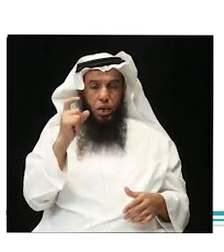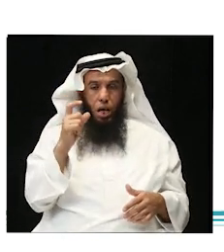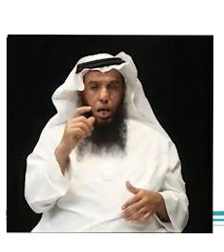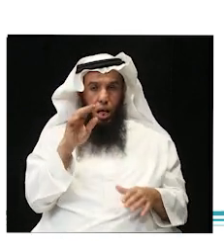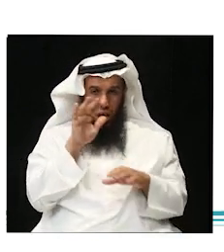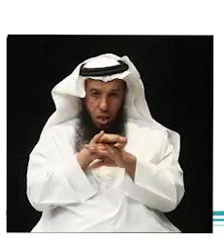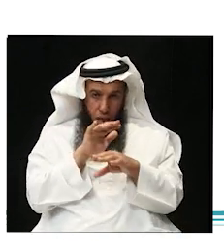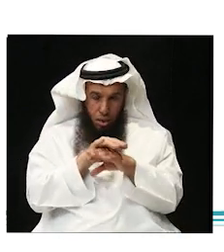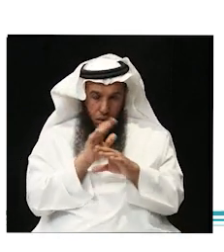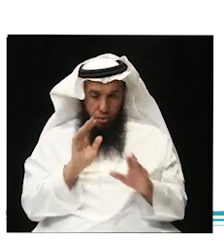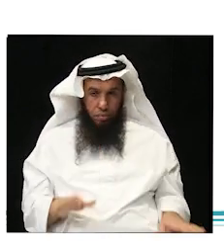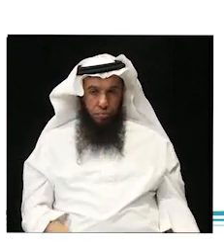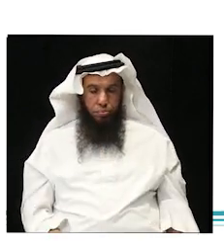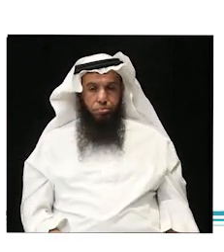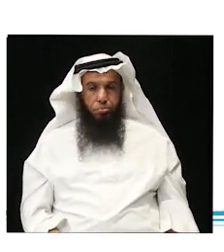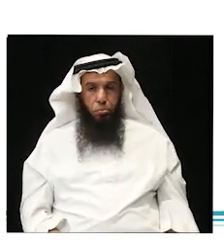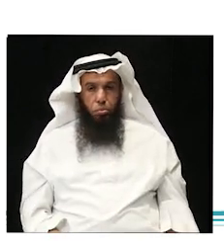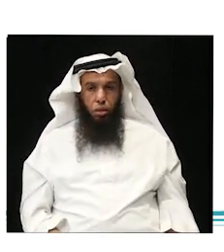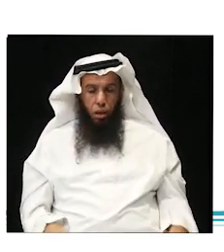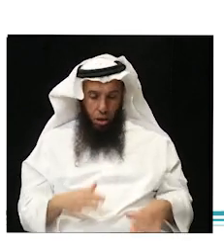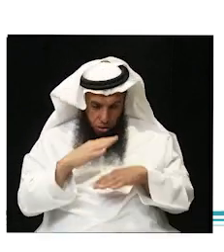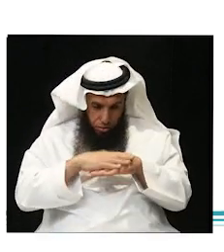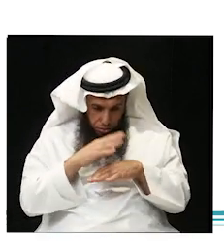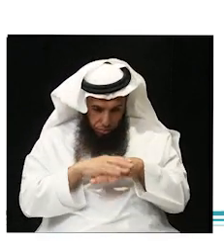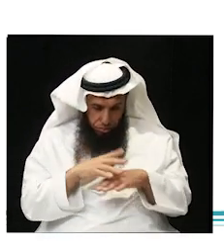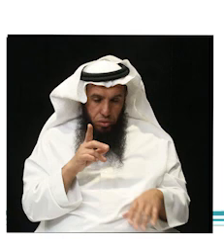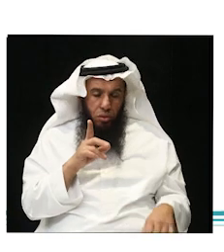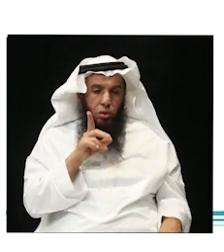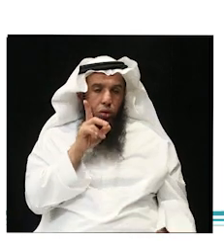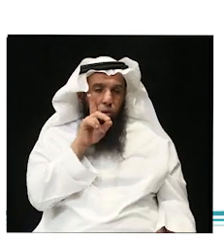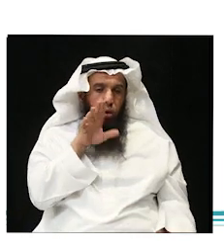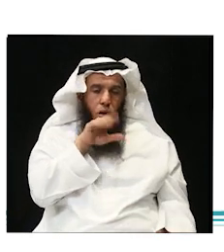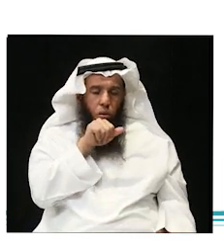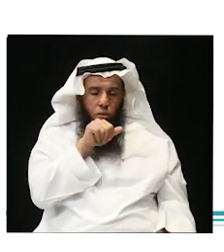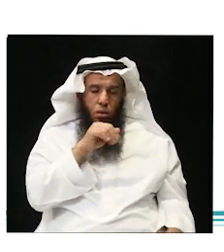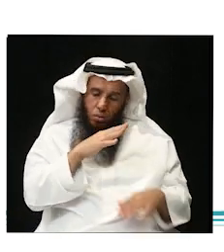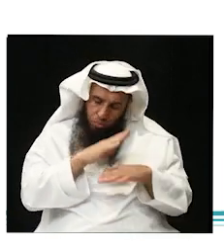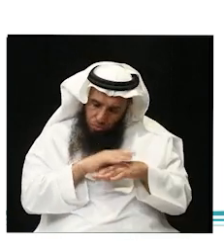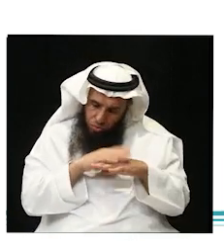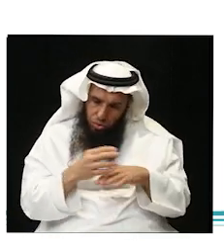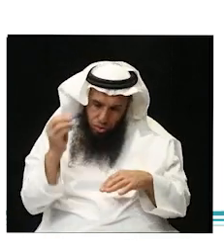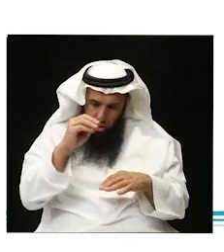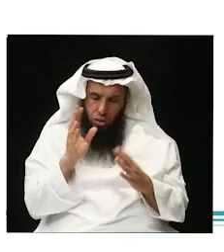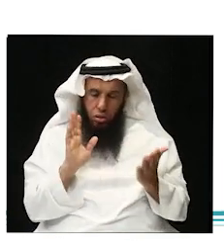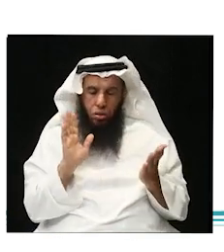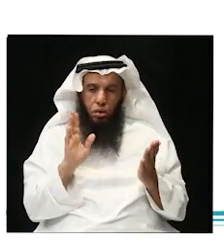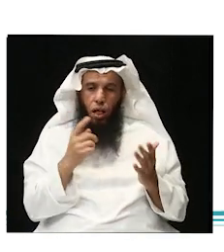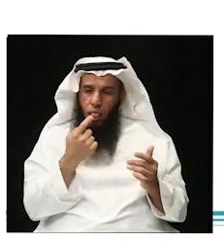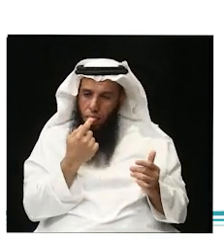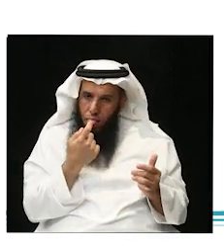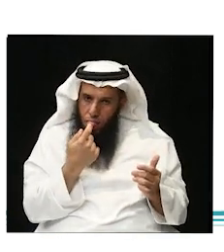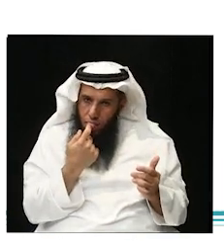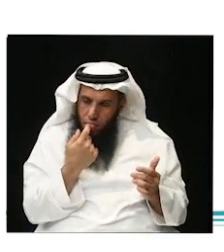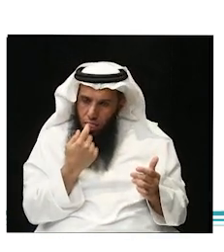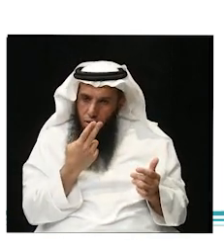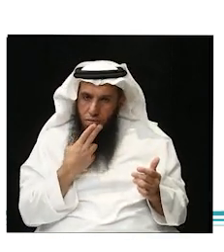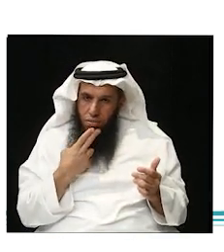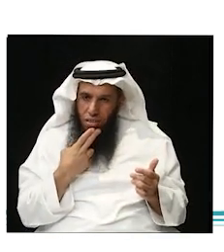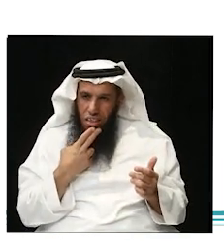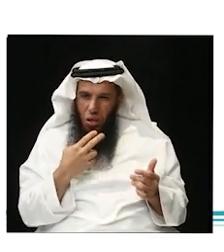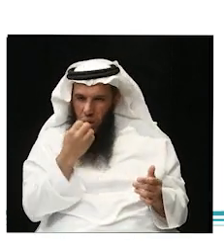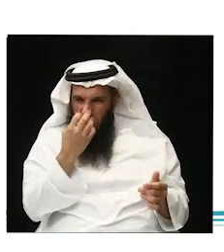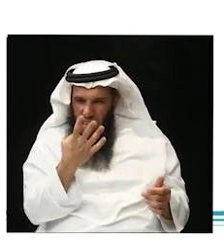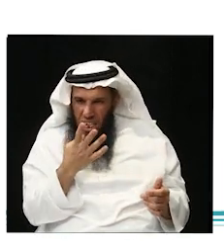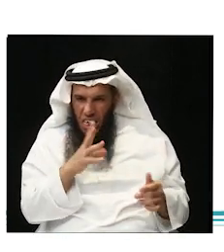على السلوك. فكلما أحب الله وحب رسوله وزادت هذه المحبة، كلما انطبع ذلك على سلوك